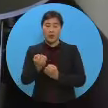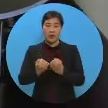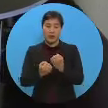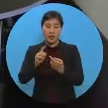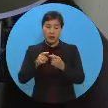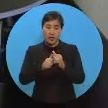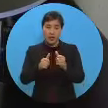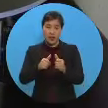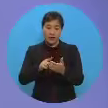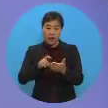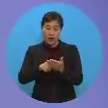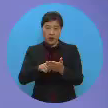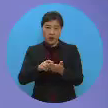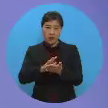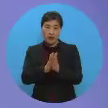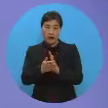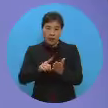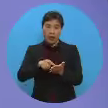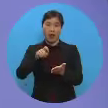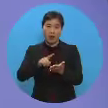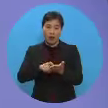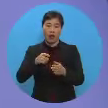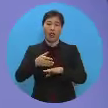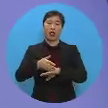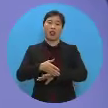설명대로 따라하자 물벼룩의 움직임이 서서히 약해집니다.